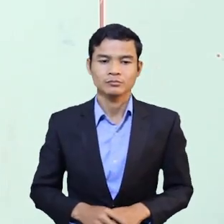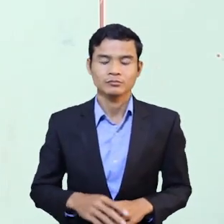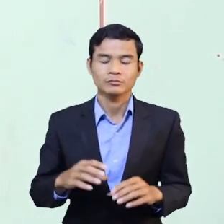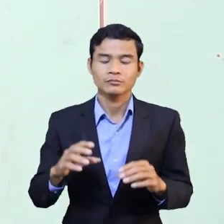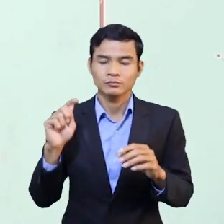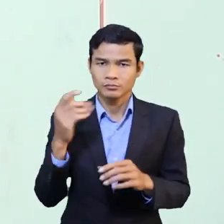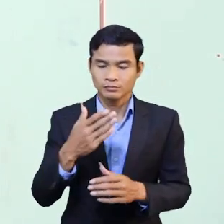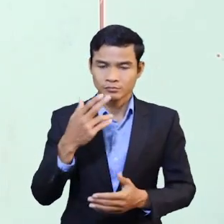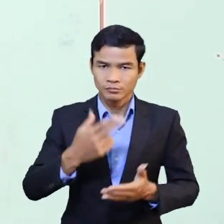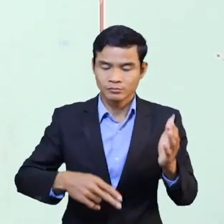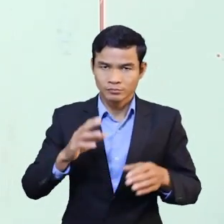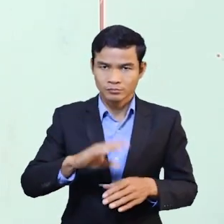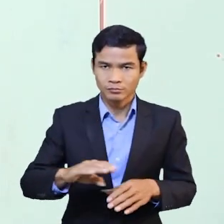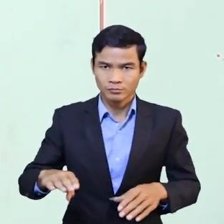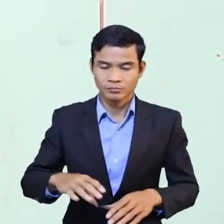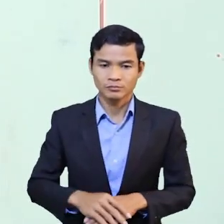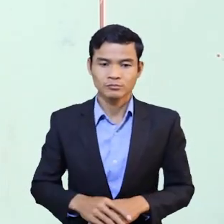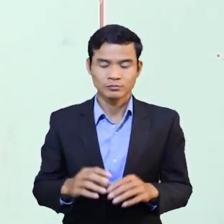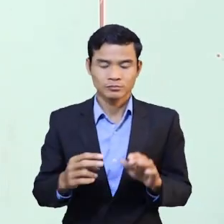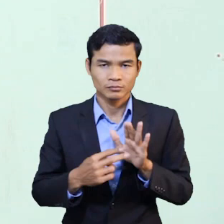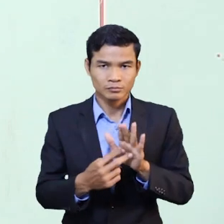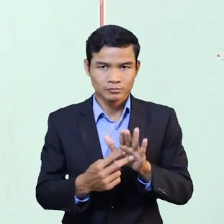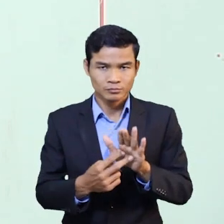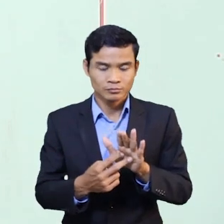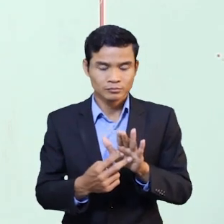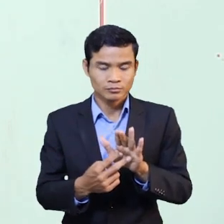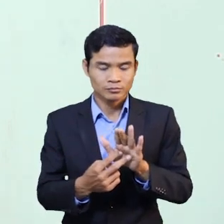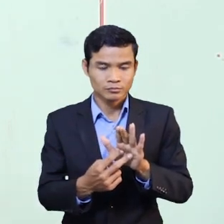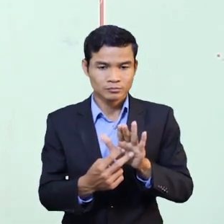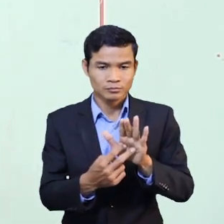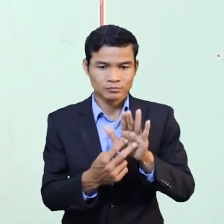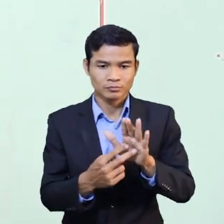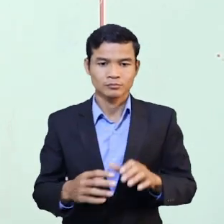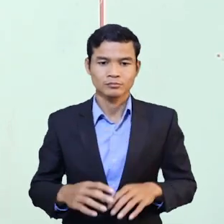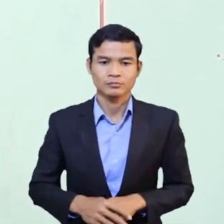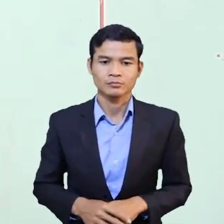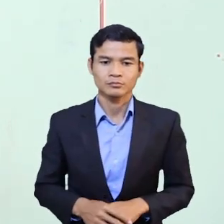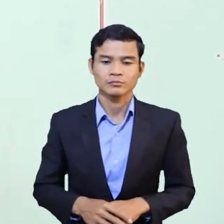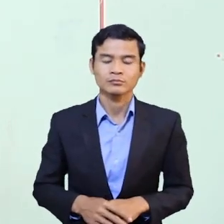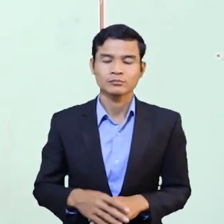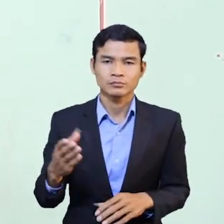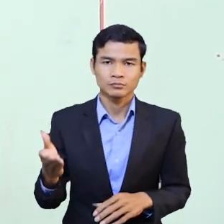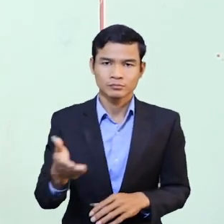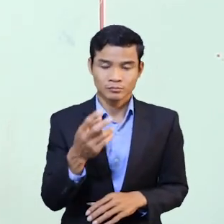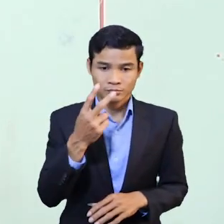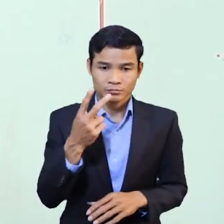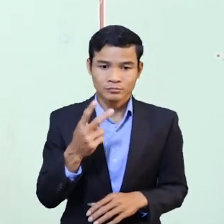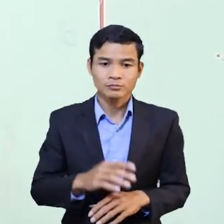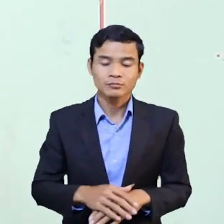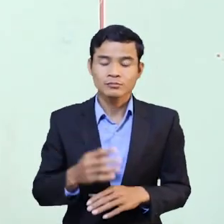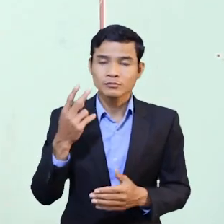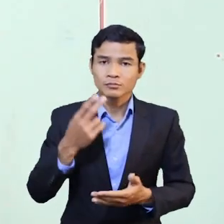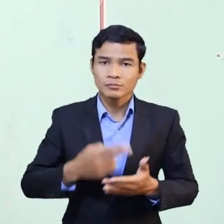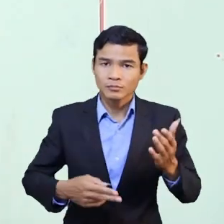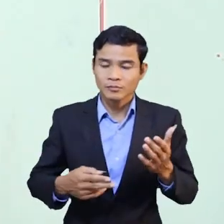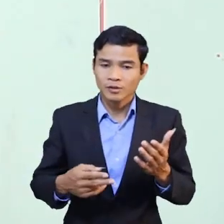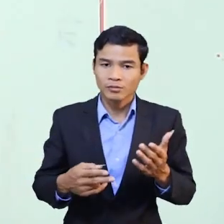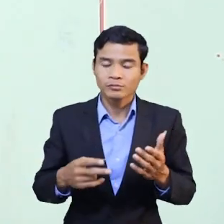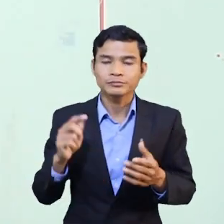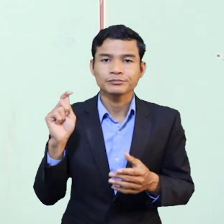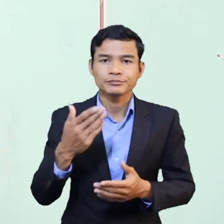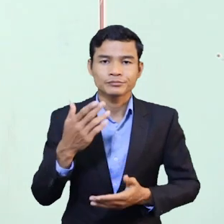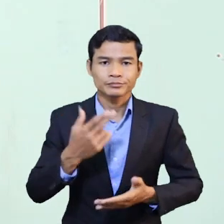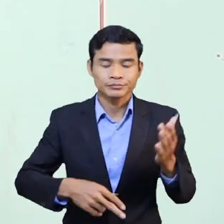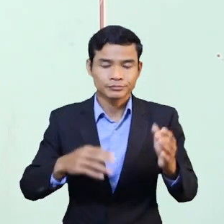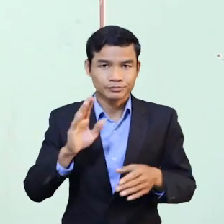rụp ở vầy chà tên tên tên tên tên tên chà à là con mơ bác con chà ta đi cứ chìa